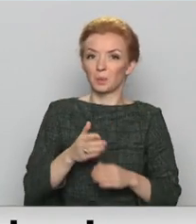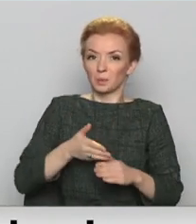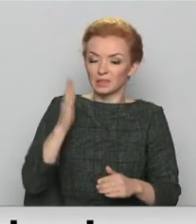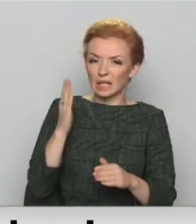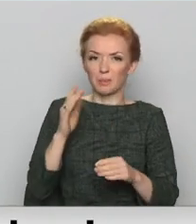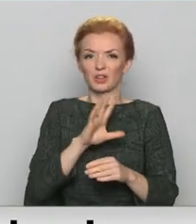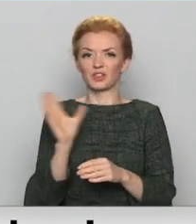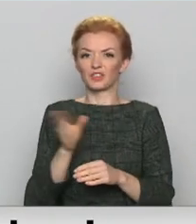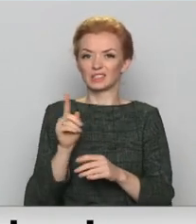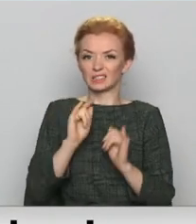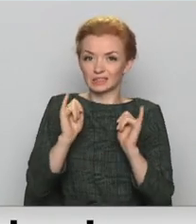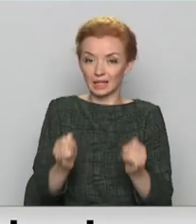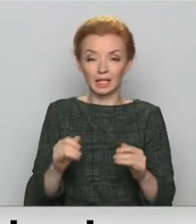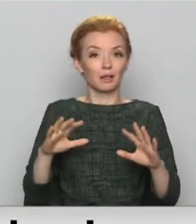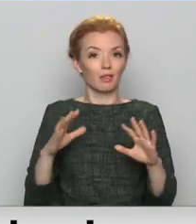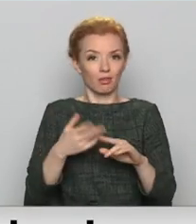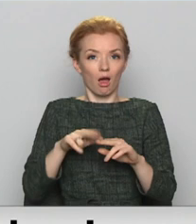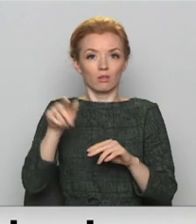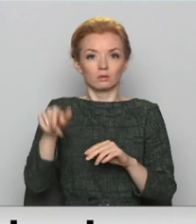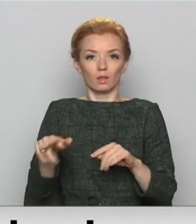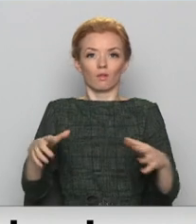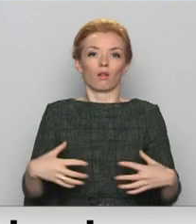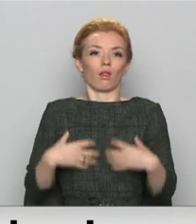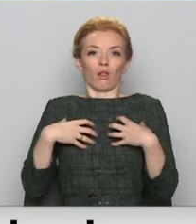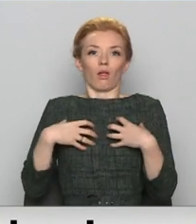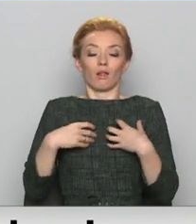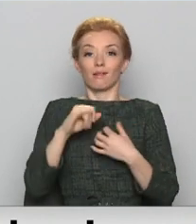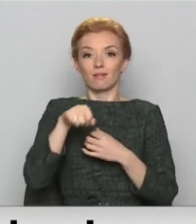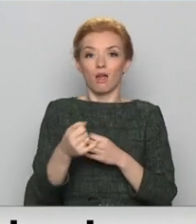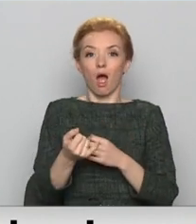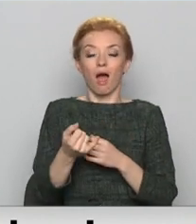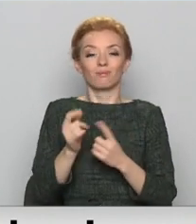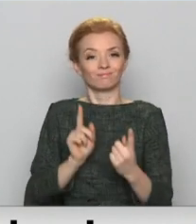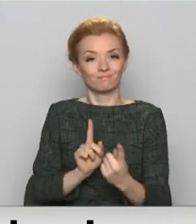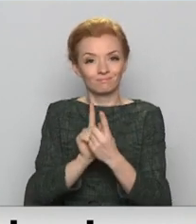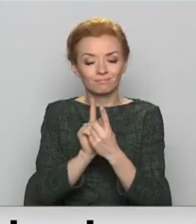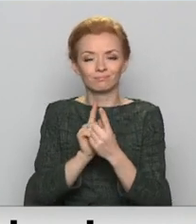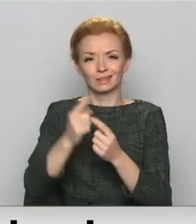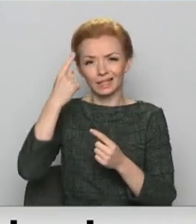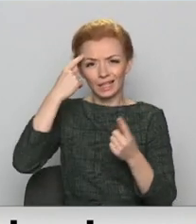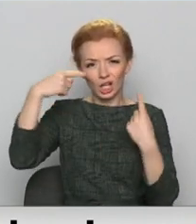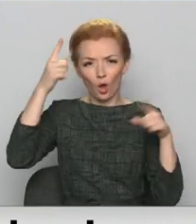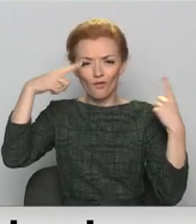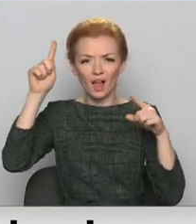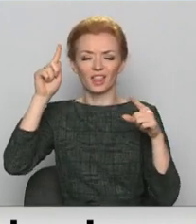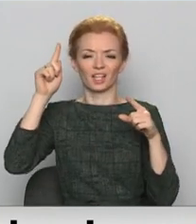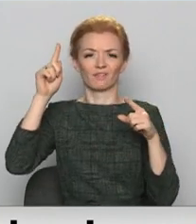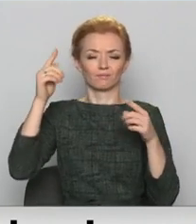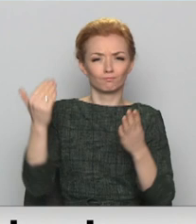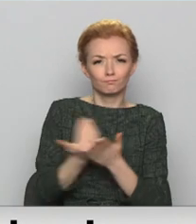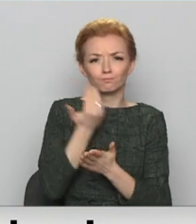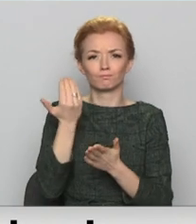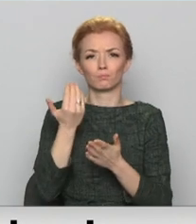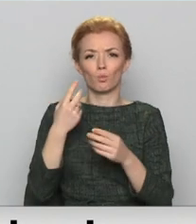slikti, nu tad cilvēks, kā saka, nobīstās un ja nāk un uzrunā ar ļoti inovatīviem un